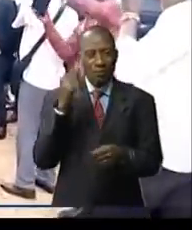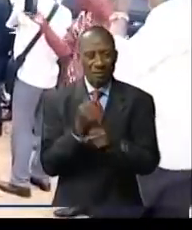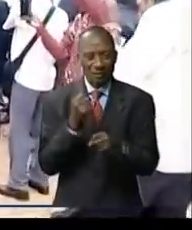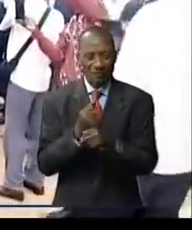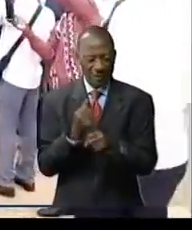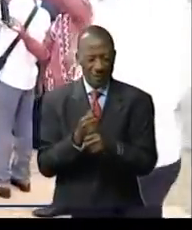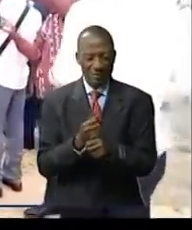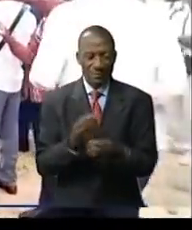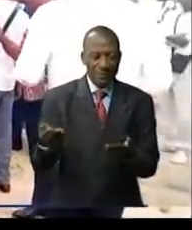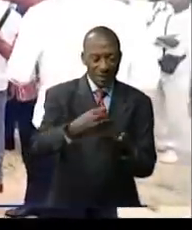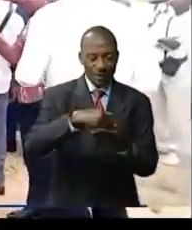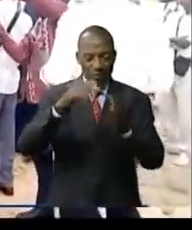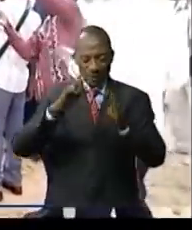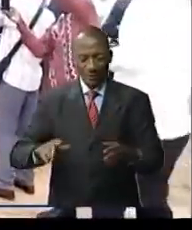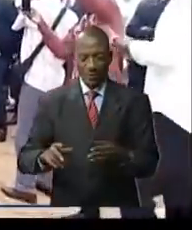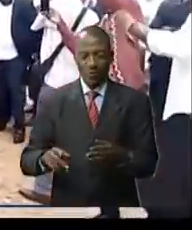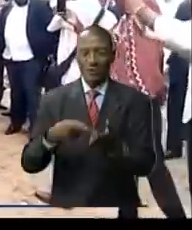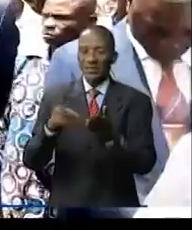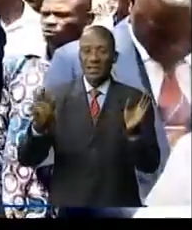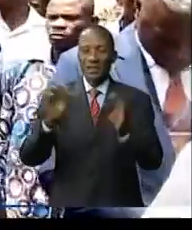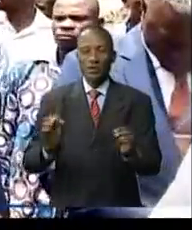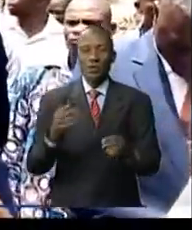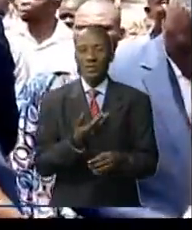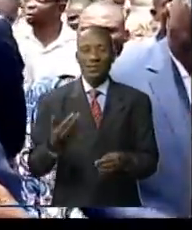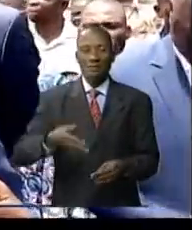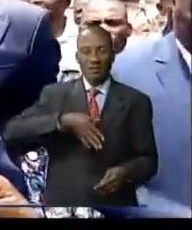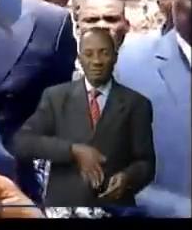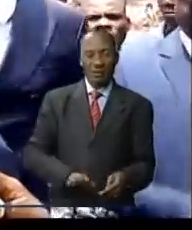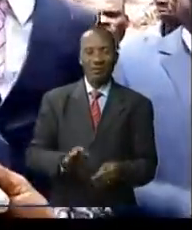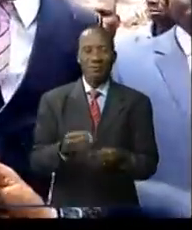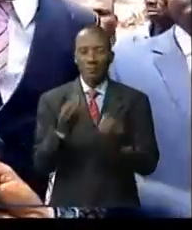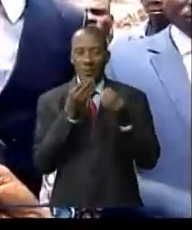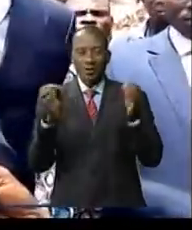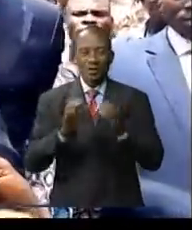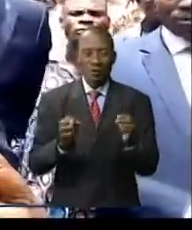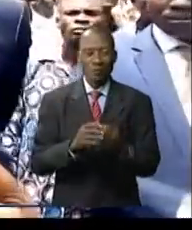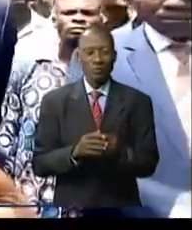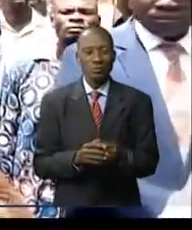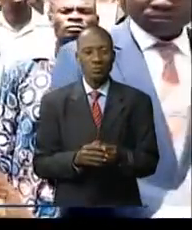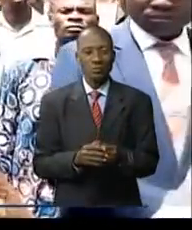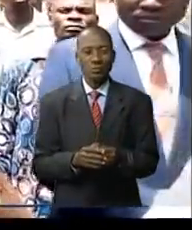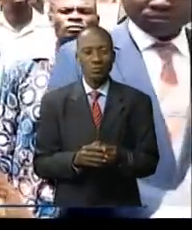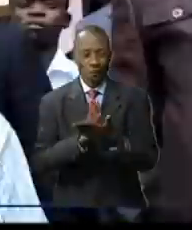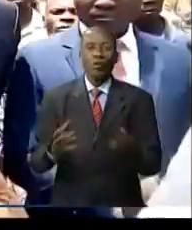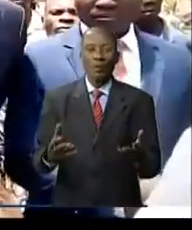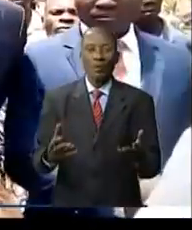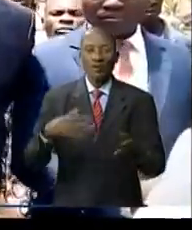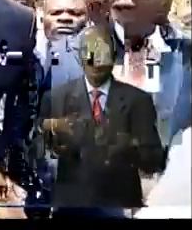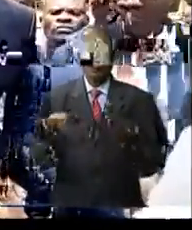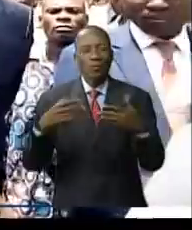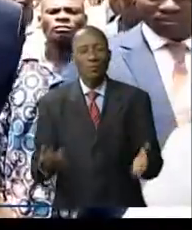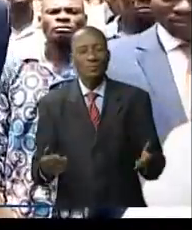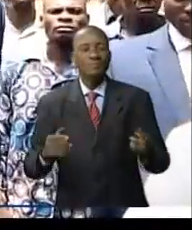que nous, nous étions allés là-bas où on ne nous a pas payé. Nous ne savons pas si dans le gouvernement actuel, il y a encore deux